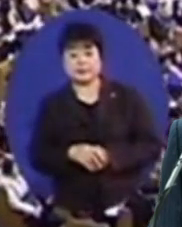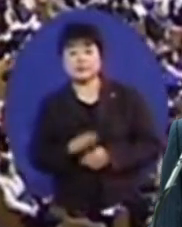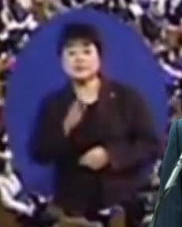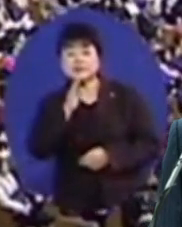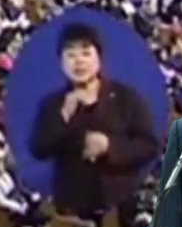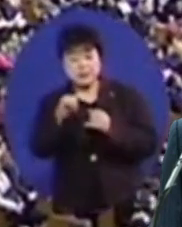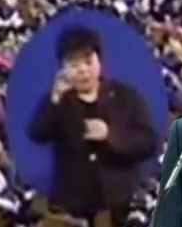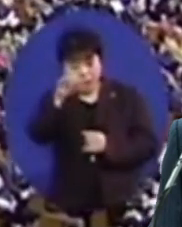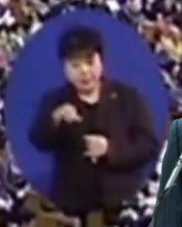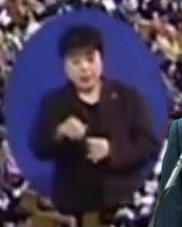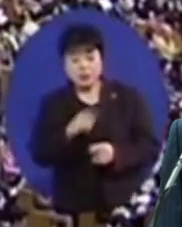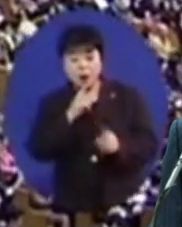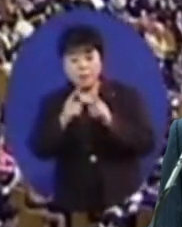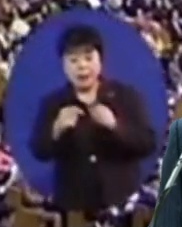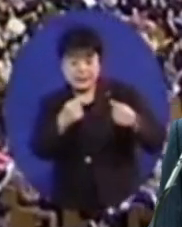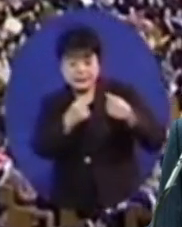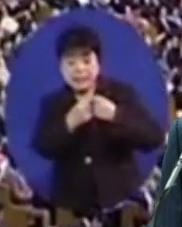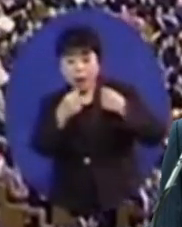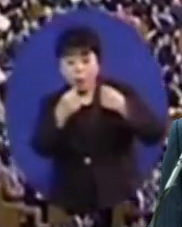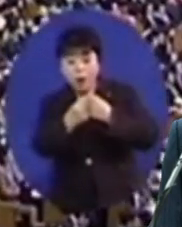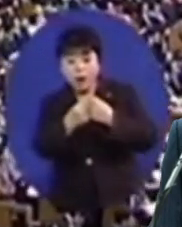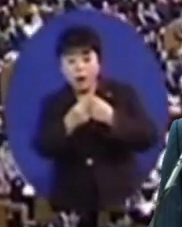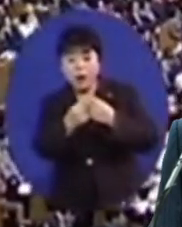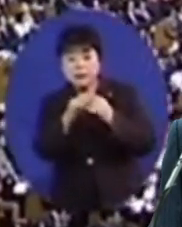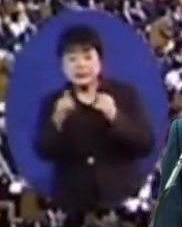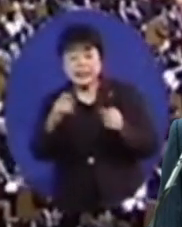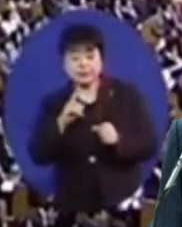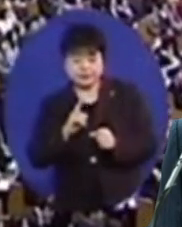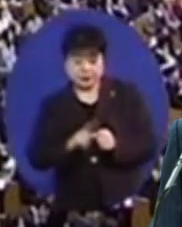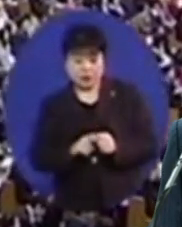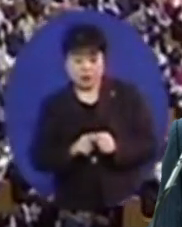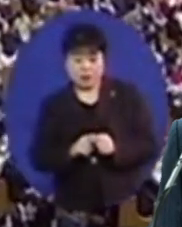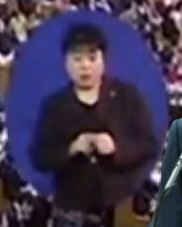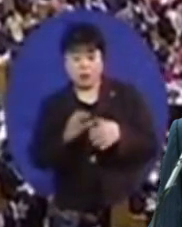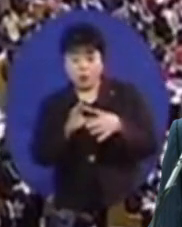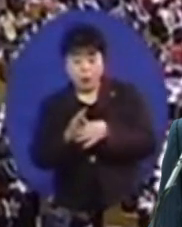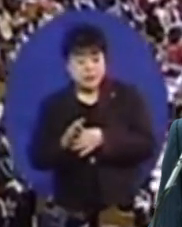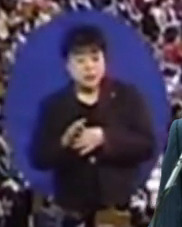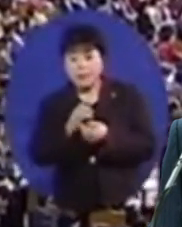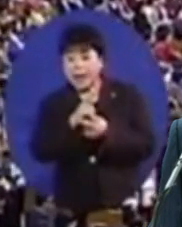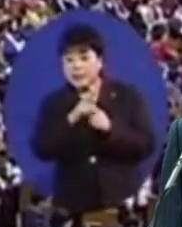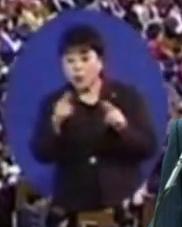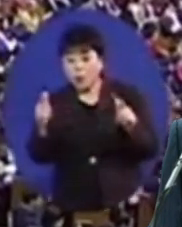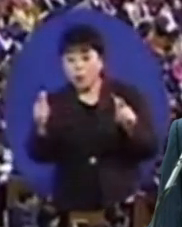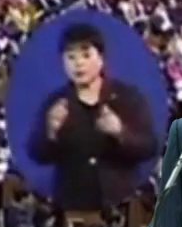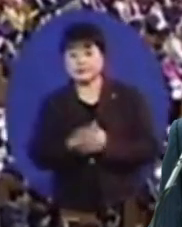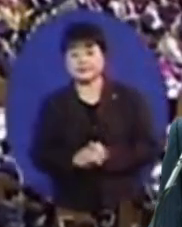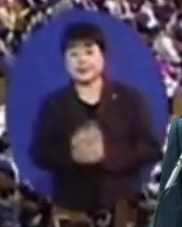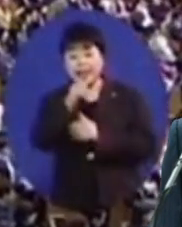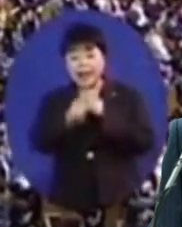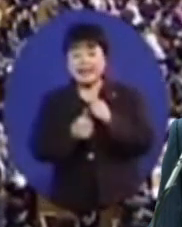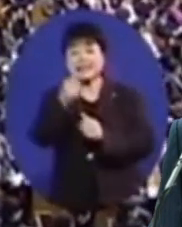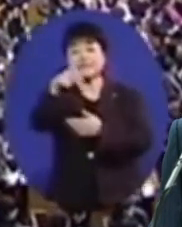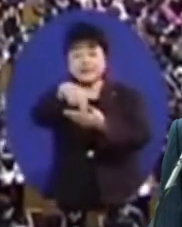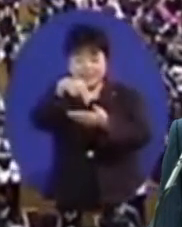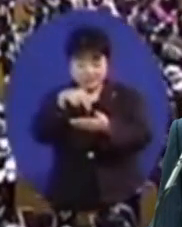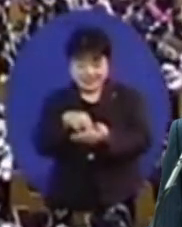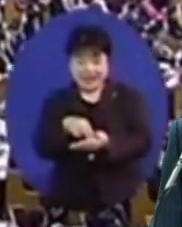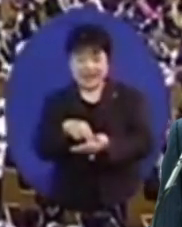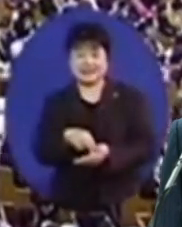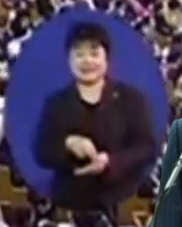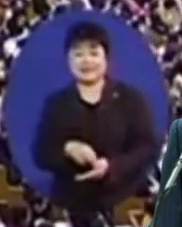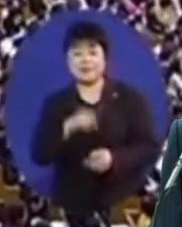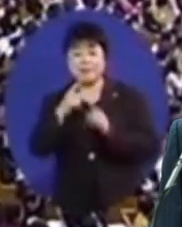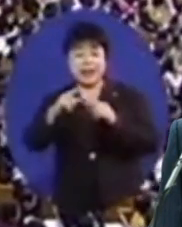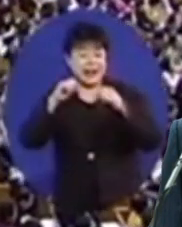앞에서 말싸움을 하는데 인간적인 관점에 서서 말싸움을 하는 것이 아니라 하나님의 관점에